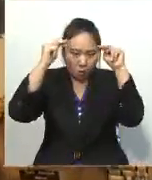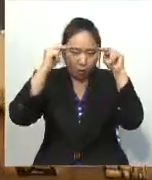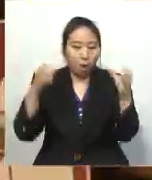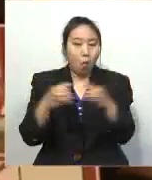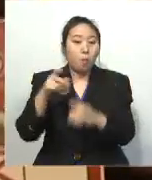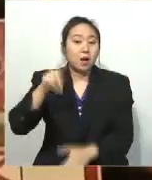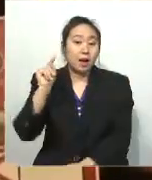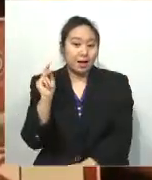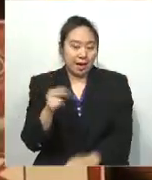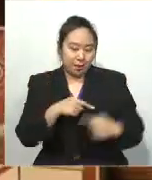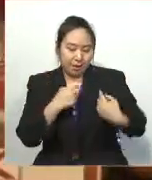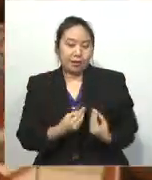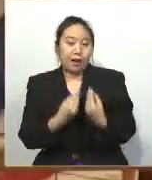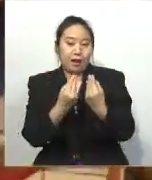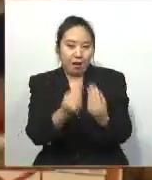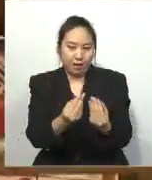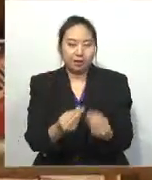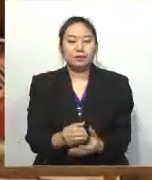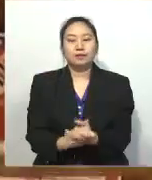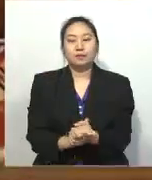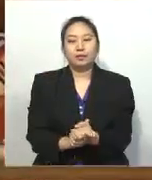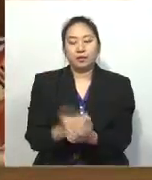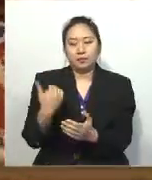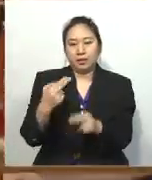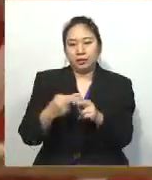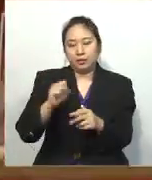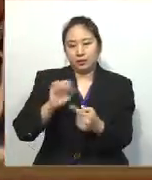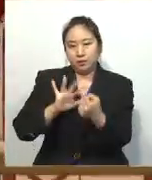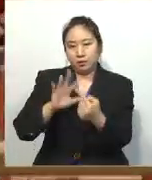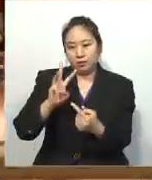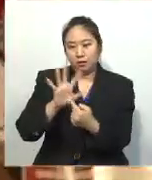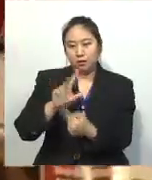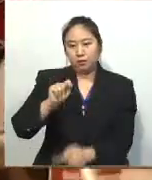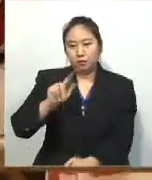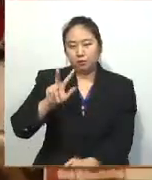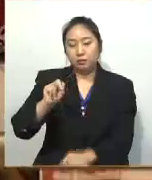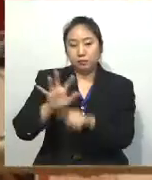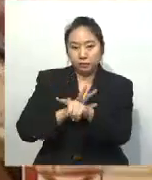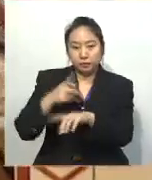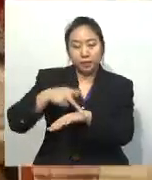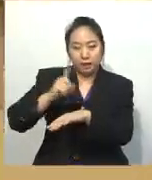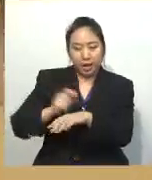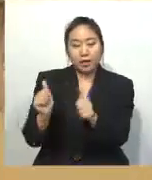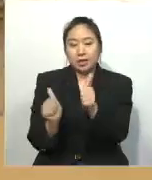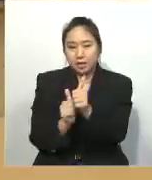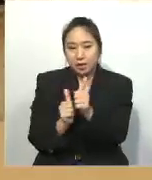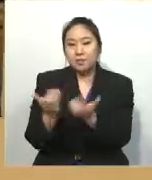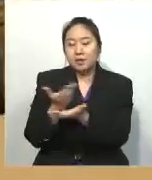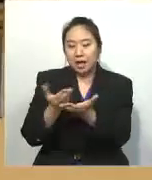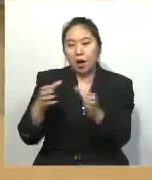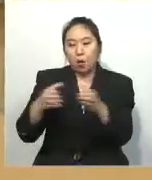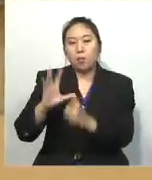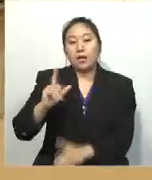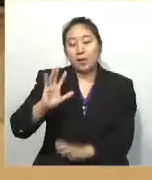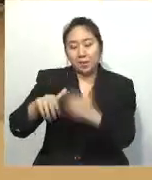ให้กำลังใจส.ส.ของพรรคเพื่อไทยด้วยค่ะรวมถึงนายสุวัฒน์ลิปตพันลบประธานที่ปรึกษาพรรคชาติพัฒนานะคะแล้วก็น